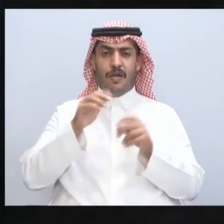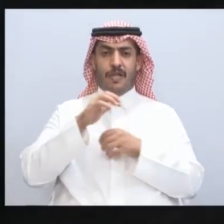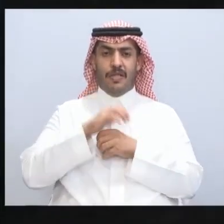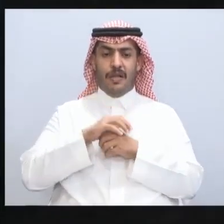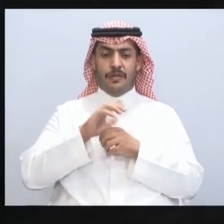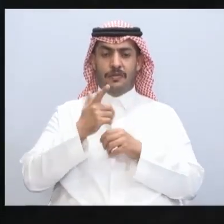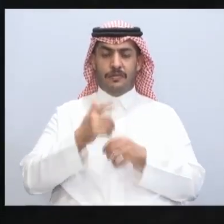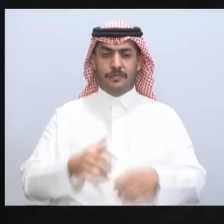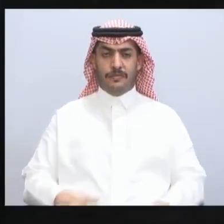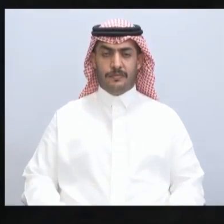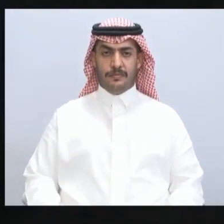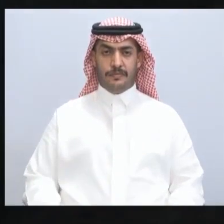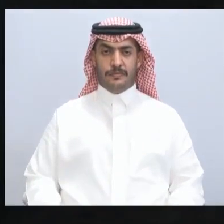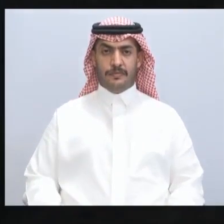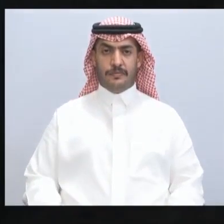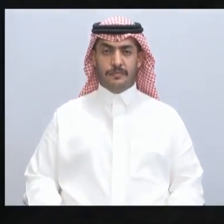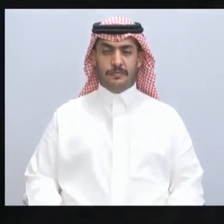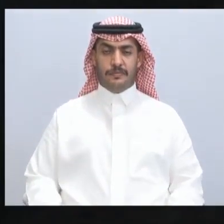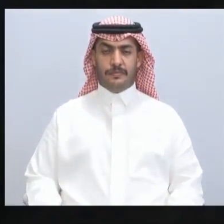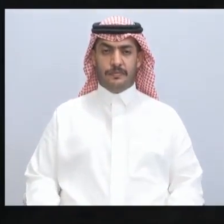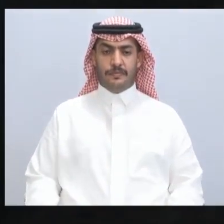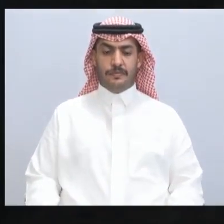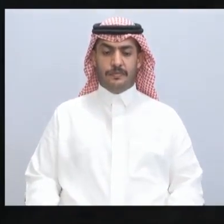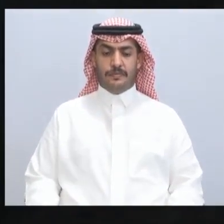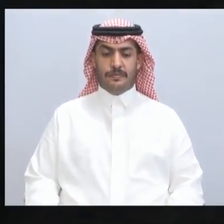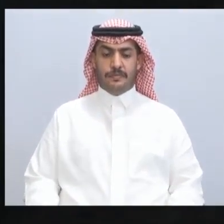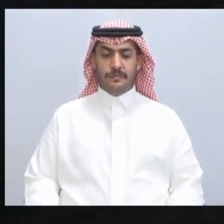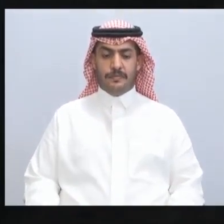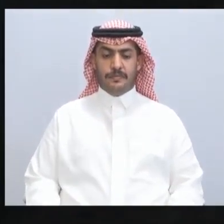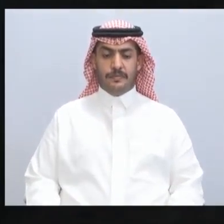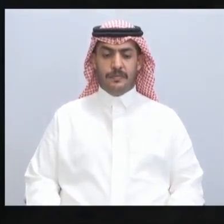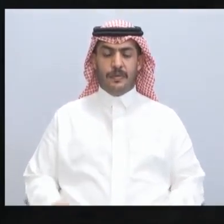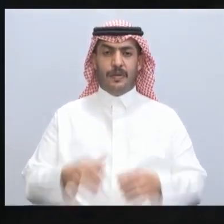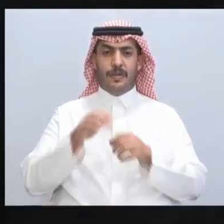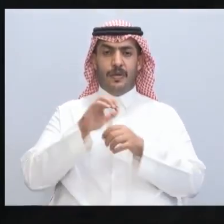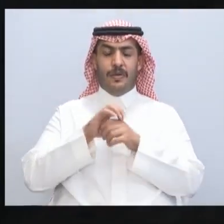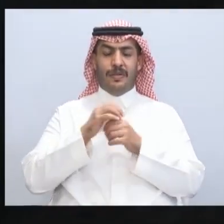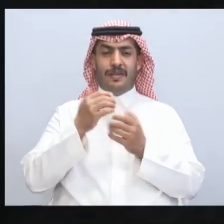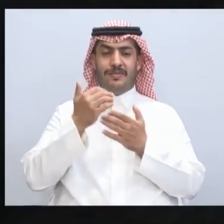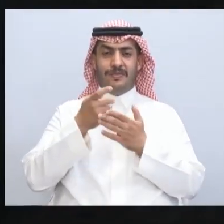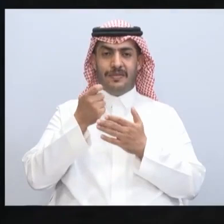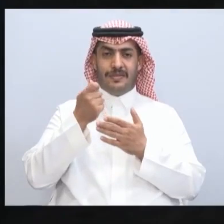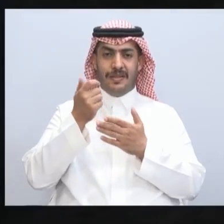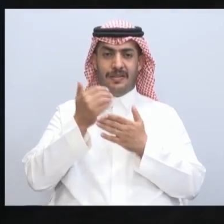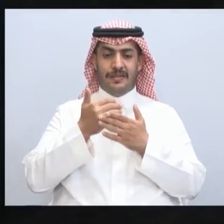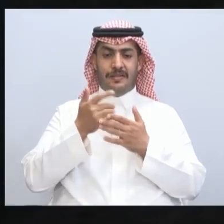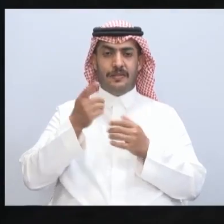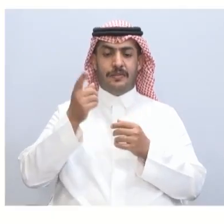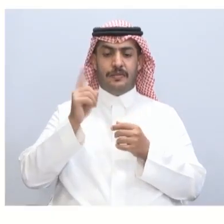ما هي انواع الضغوط بارك الله فيكم ضغوط اقتصاديه